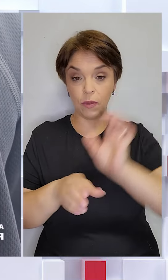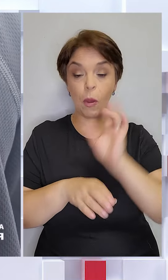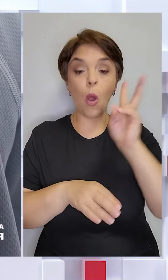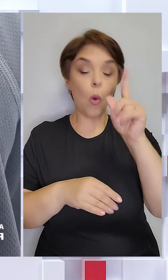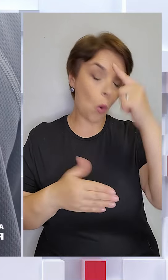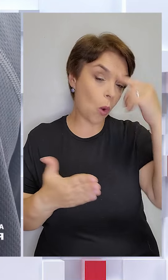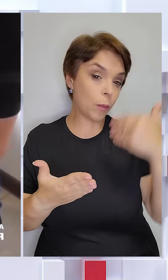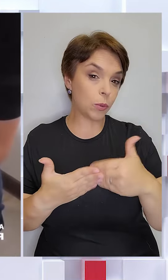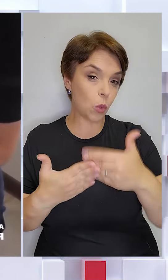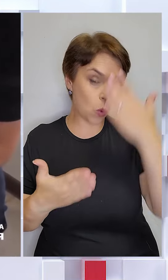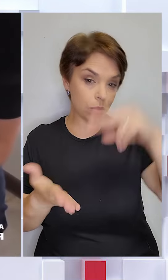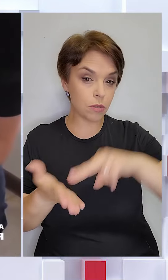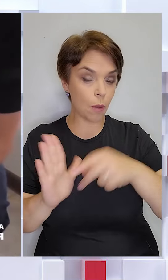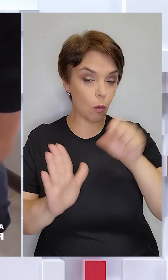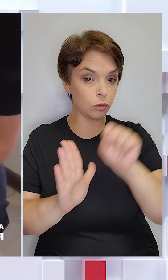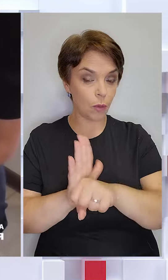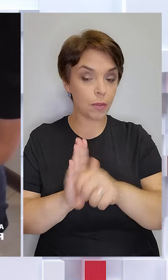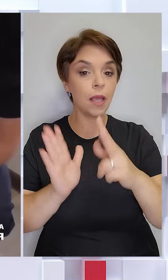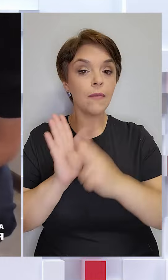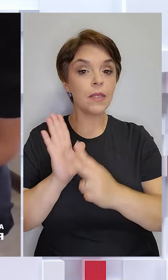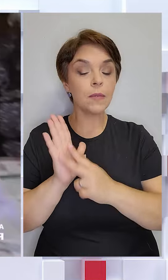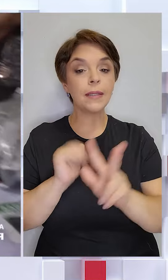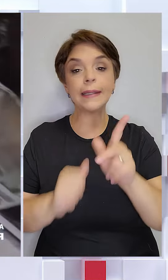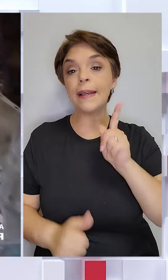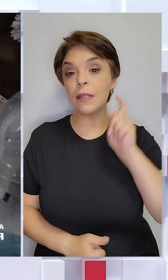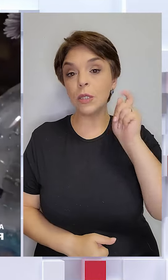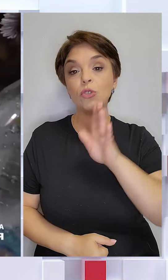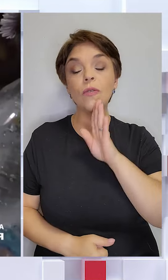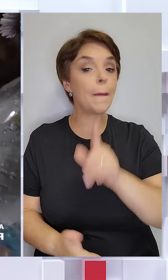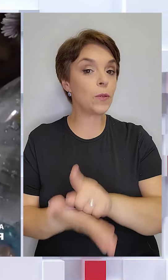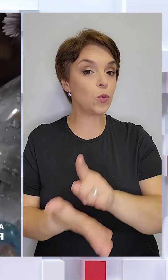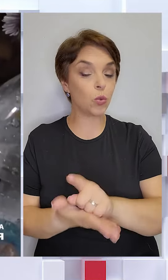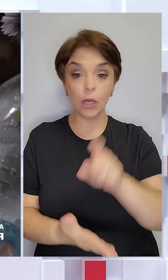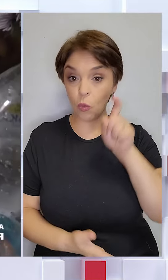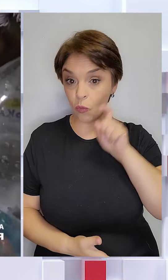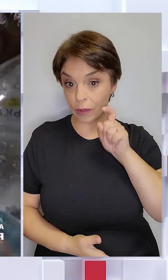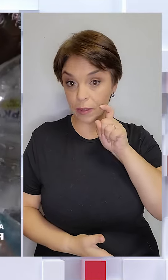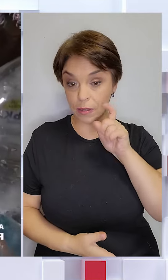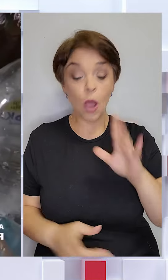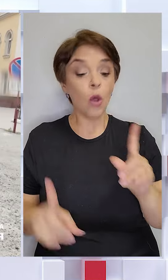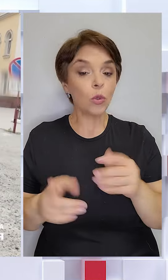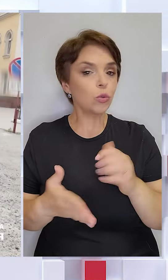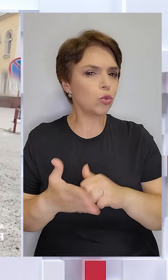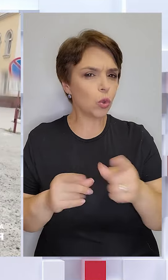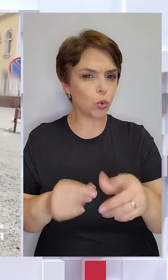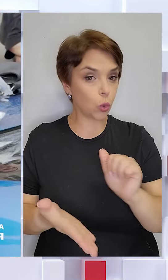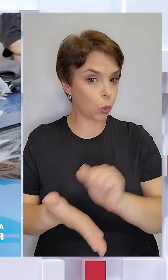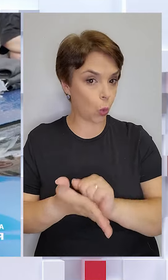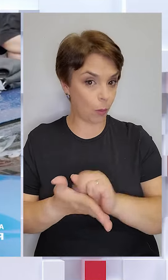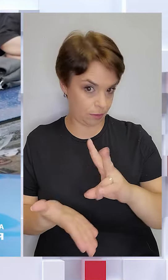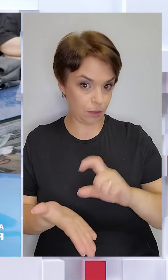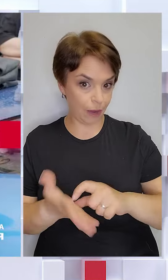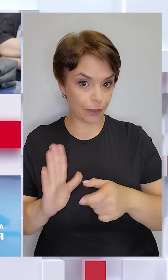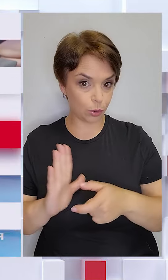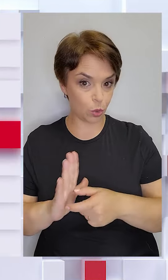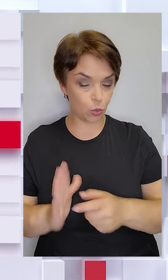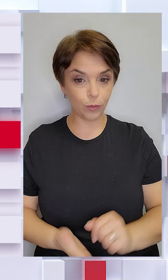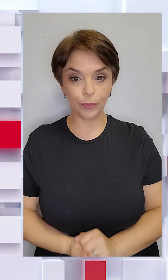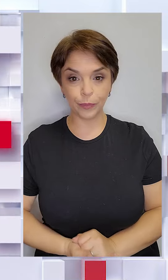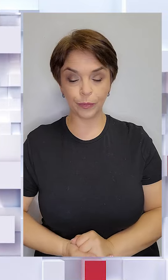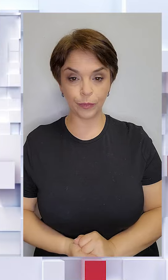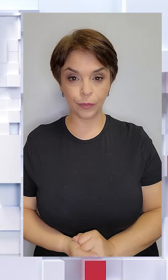Кого підозрюють у замаху на вбивство 83-річної пенсіонерки у Вінниці? І до чого тут документи на квартиру?